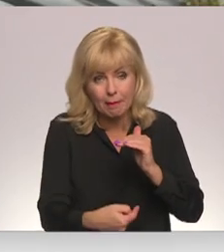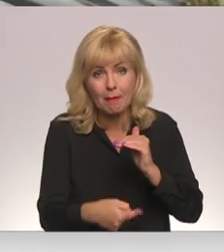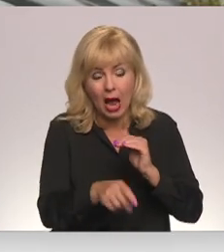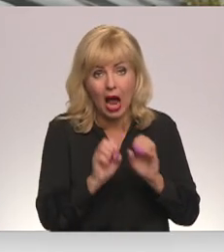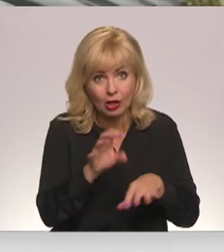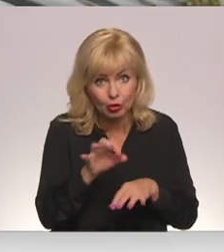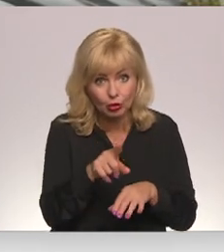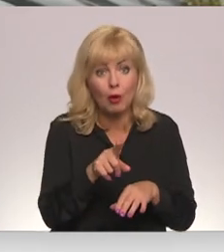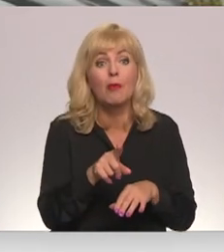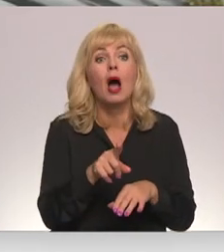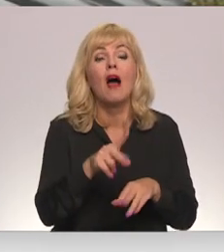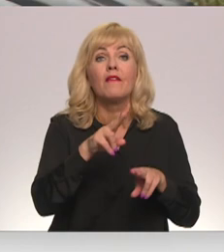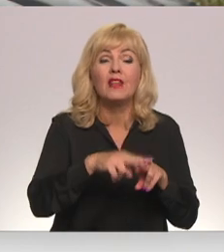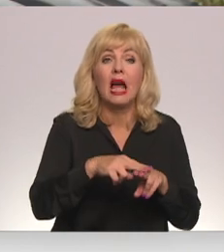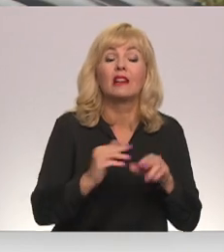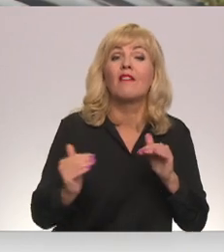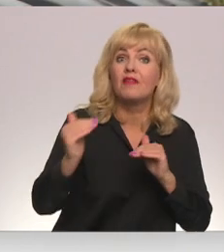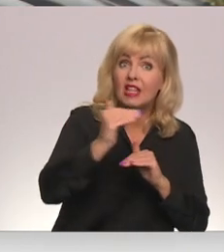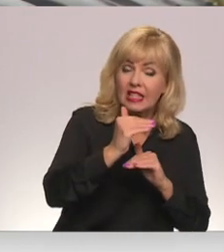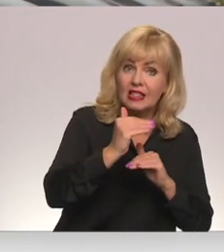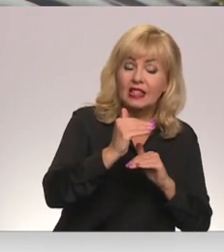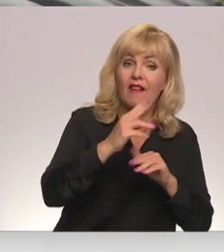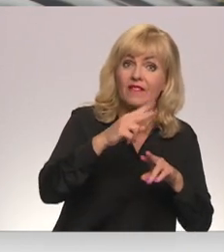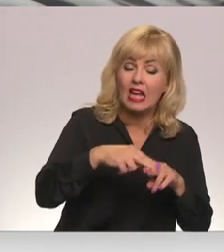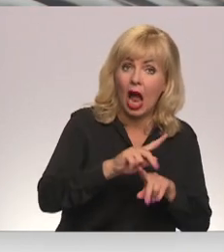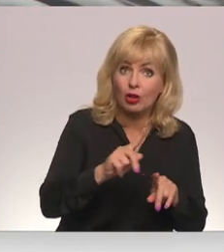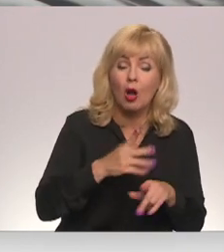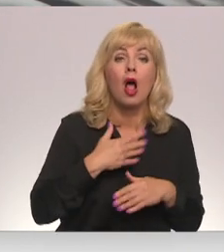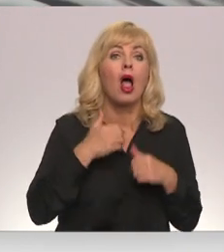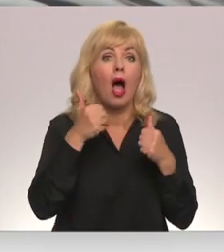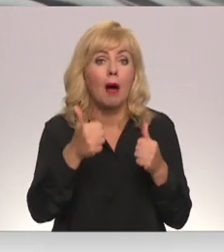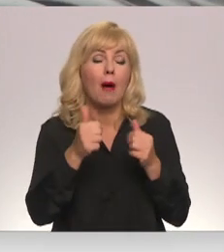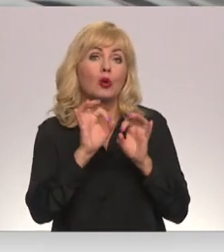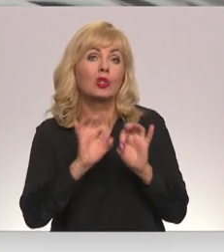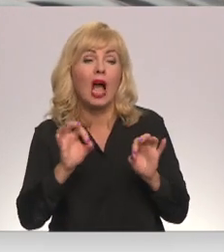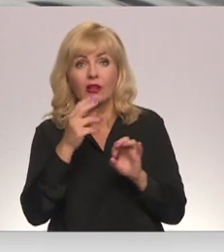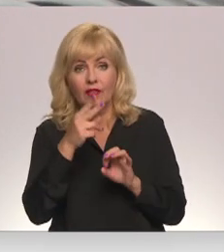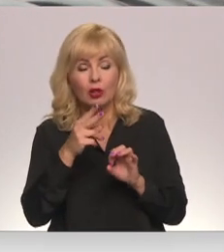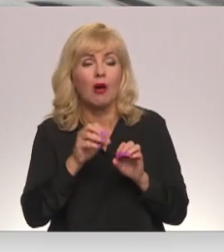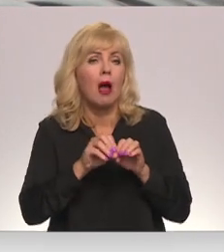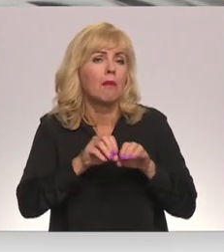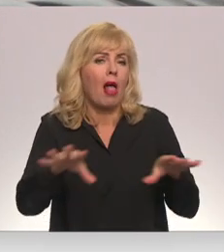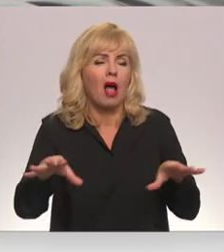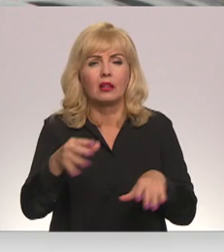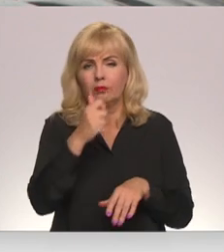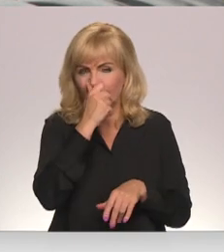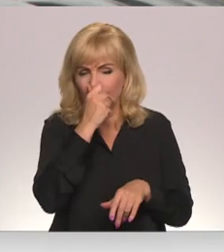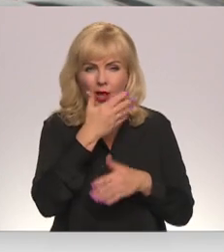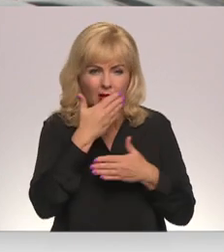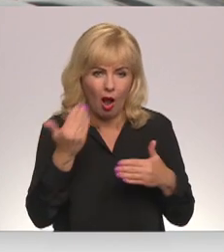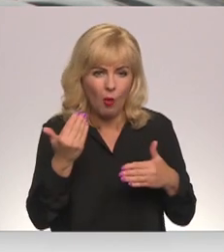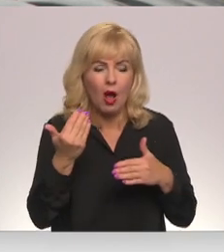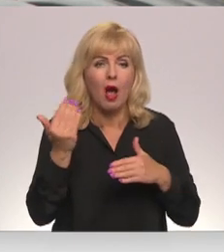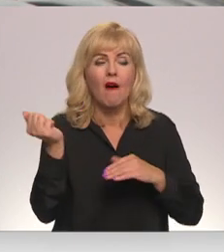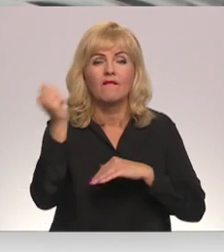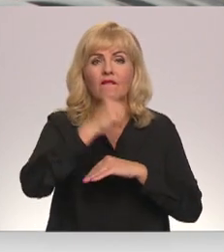mēs iegūstam vietu virs zemes, protams, ka mēs iegūstam arī labvēlīgāku vidi, jo neizplatās tik ļoti smakas, jo faktiski vāku sastāt vaļā